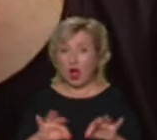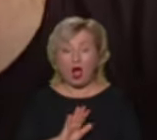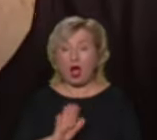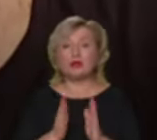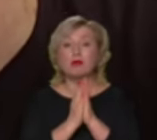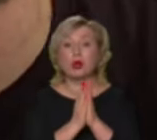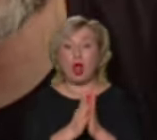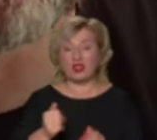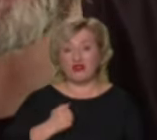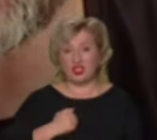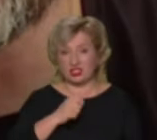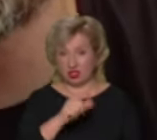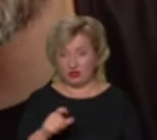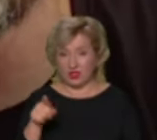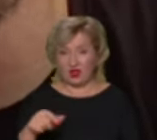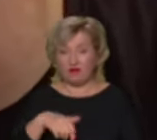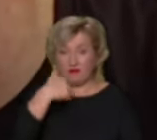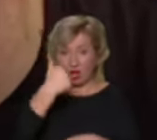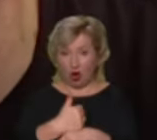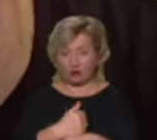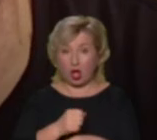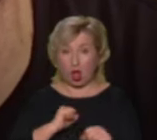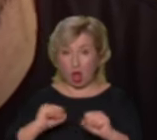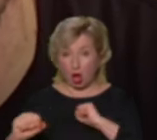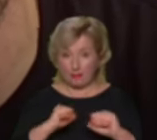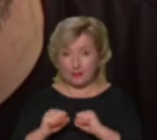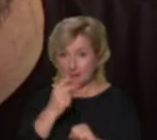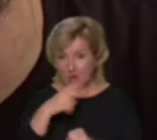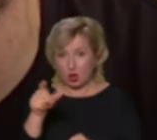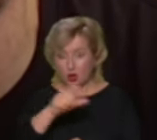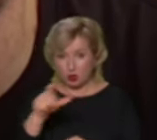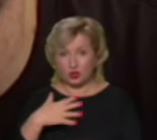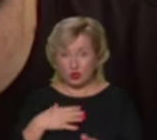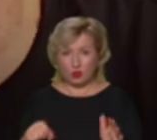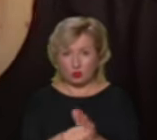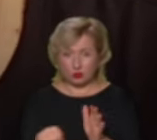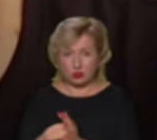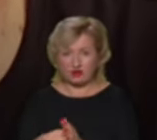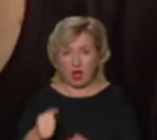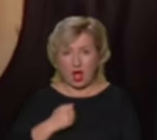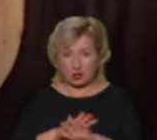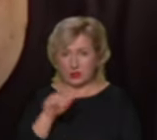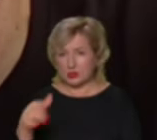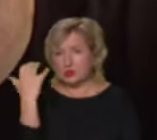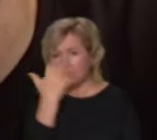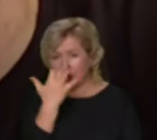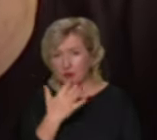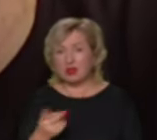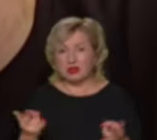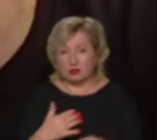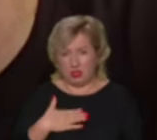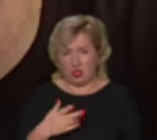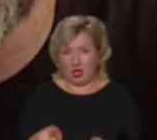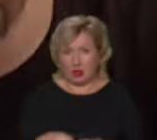прохання військових. Ти, верховний головнокомандувач, ти що, не бачиш, що люди кінчаються в армії? Ти що, сліпий? То тоді на холєру мені такий